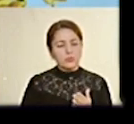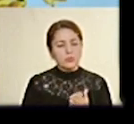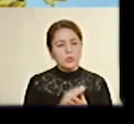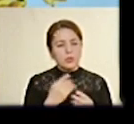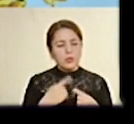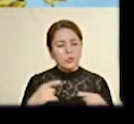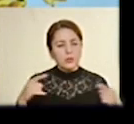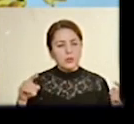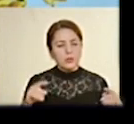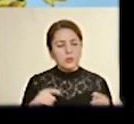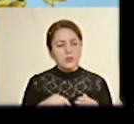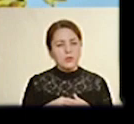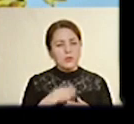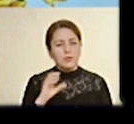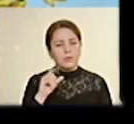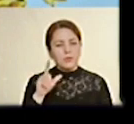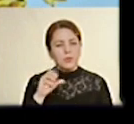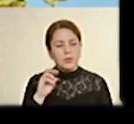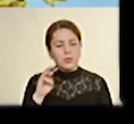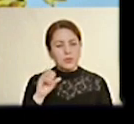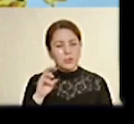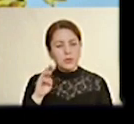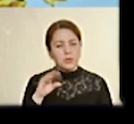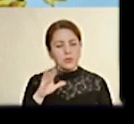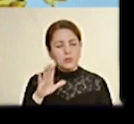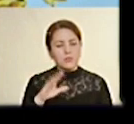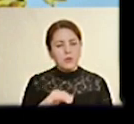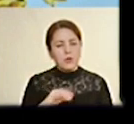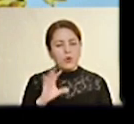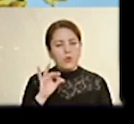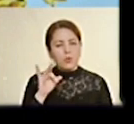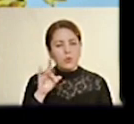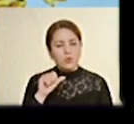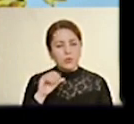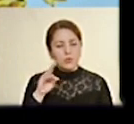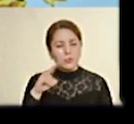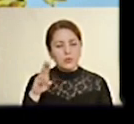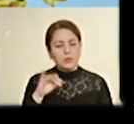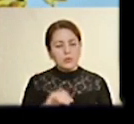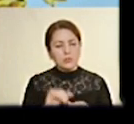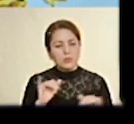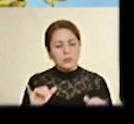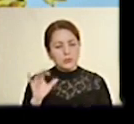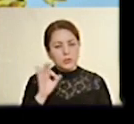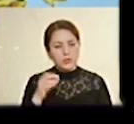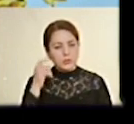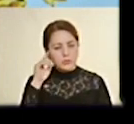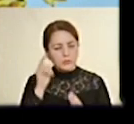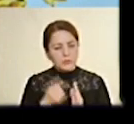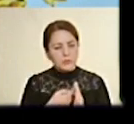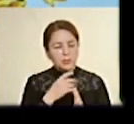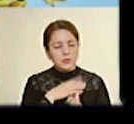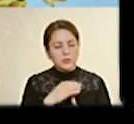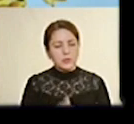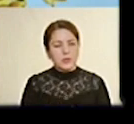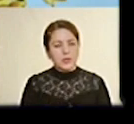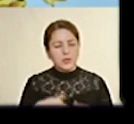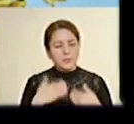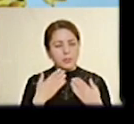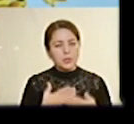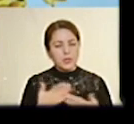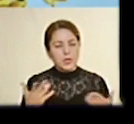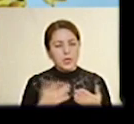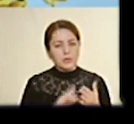turli xil vegetativ organlardan ko'payish haqidagi bilimlarga ega bo'lgan edingiz. Xo'sh, quyidagi